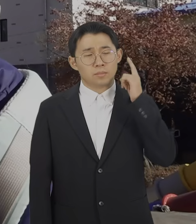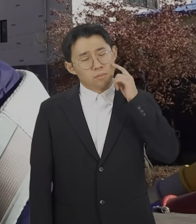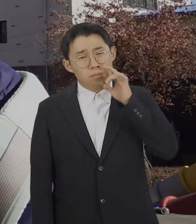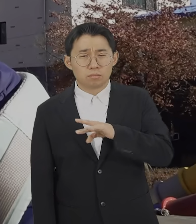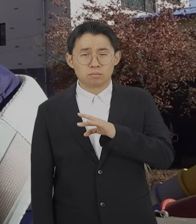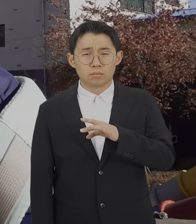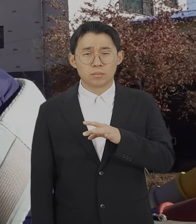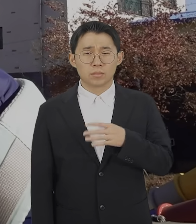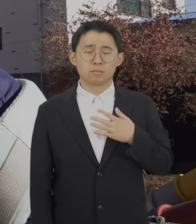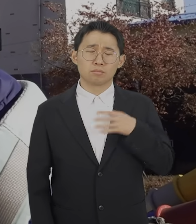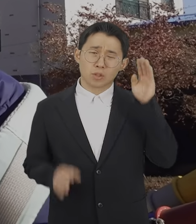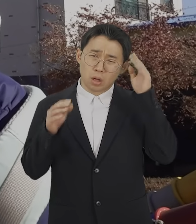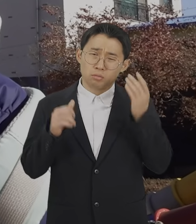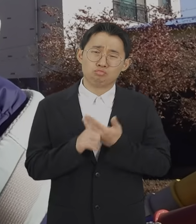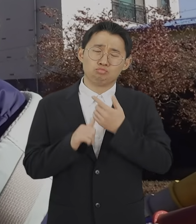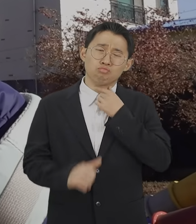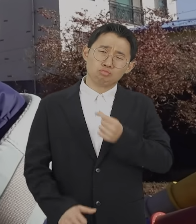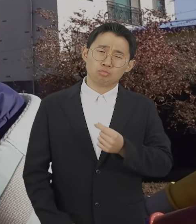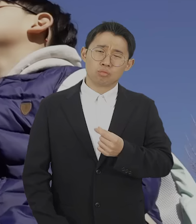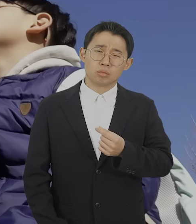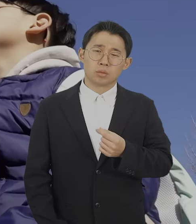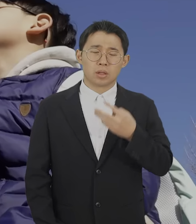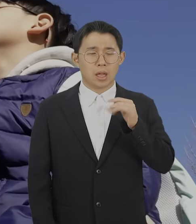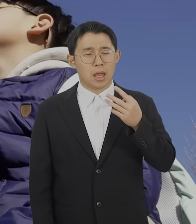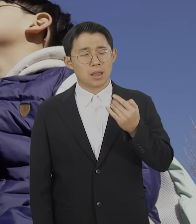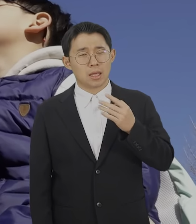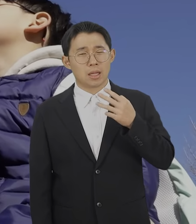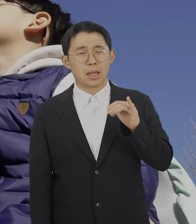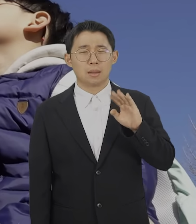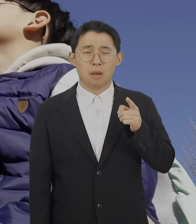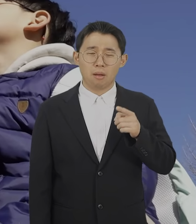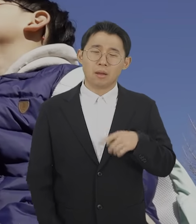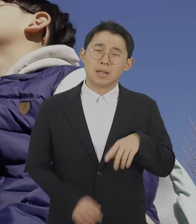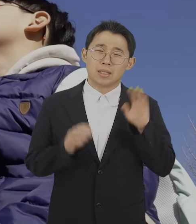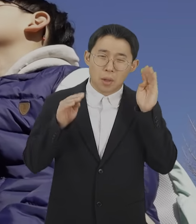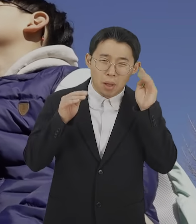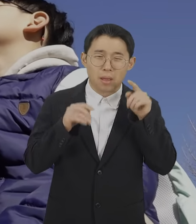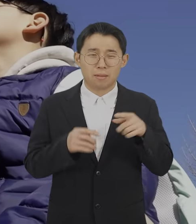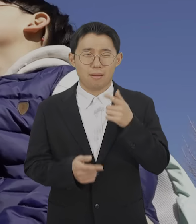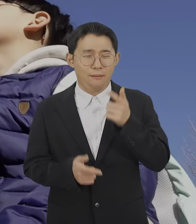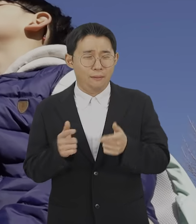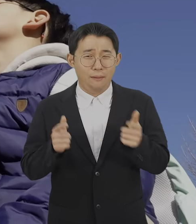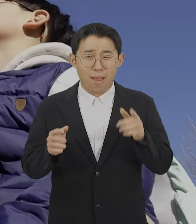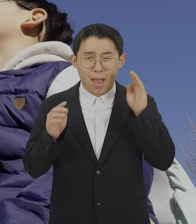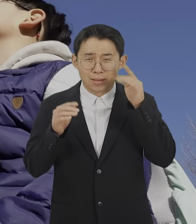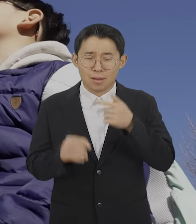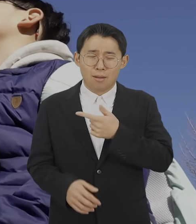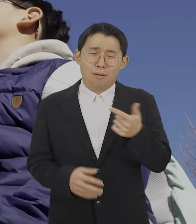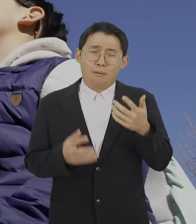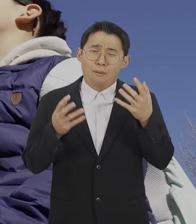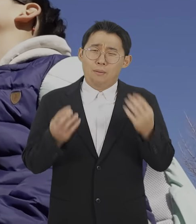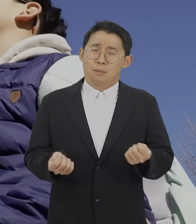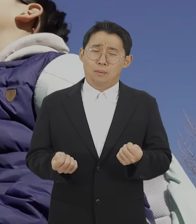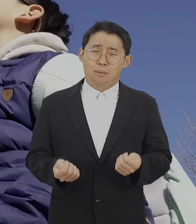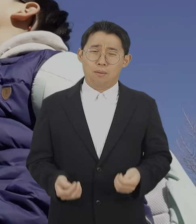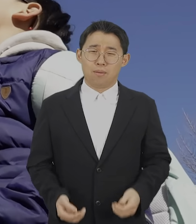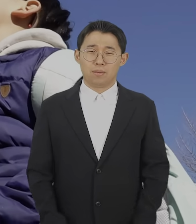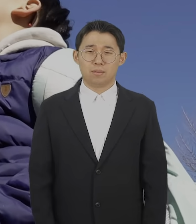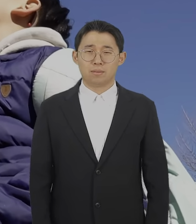엄마는 왜 안 된다는 거야? 강아지 키우고 싶은데. 리트리버, 진돗개, 그 외에 귀여운 강아지들이